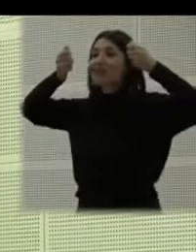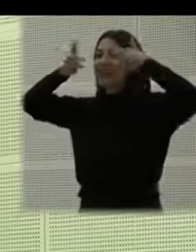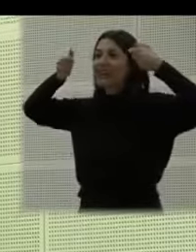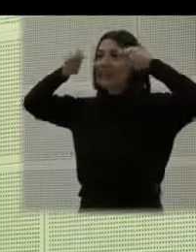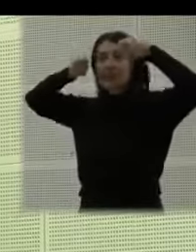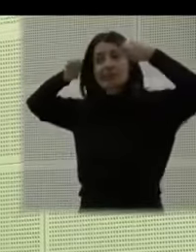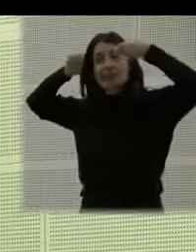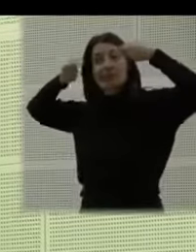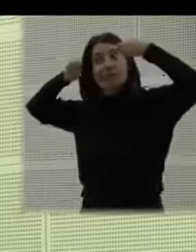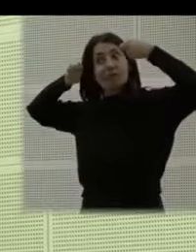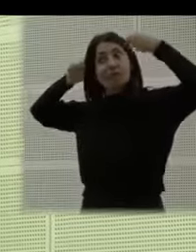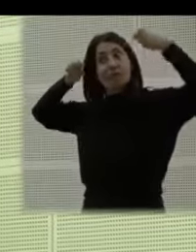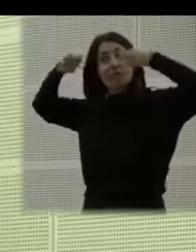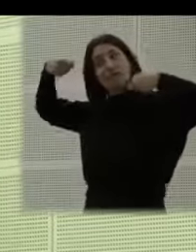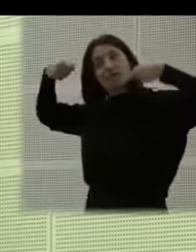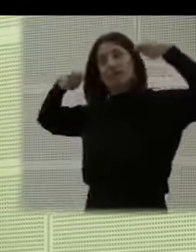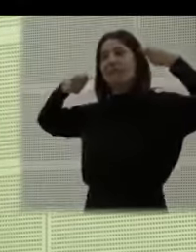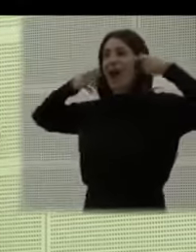come i conigli, no?